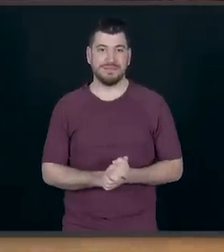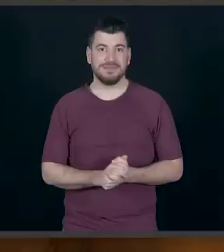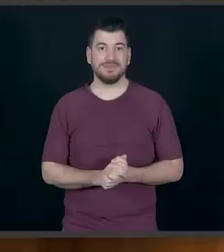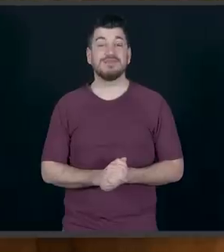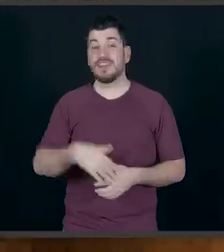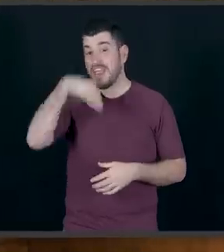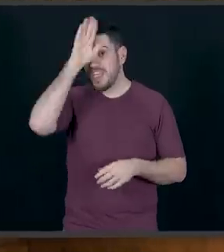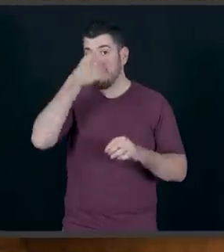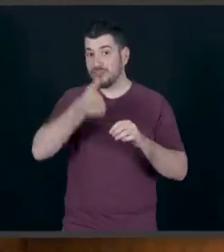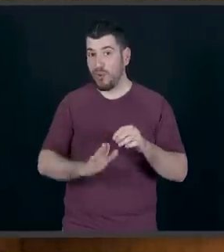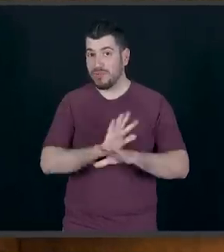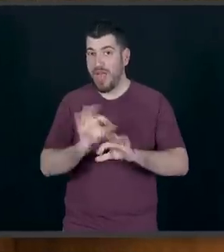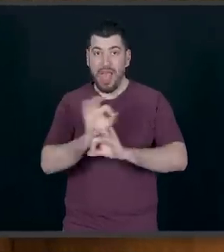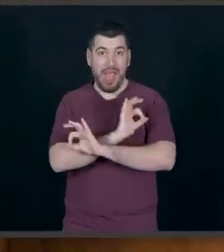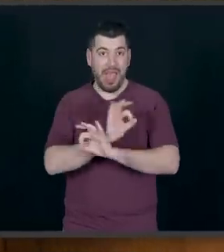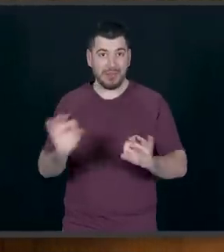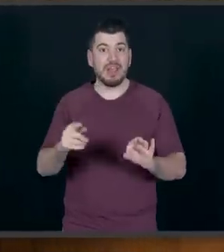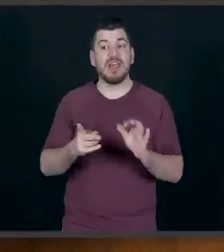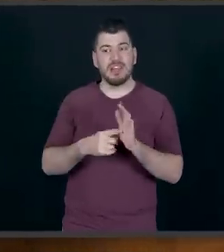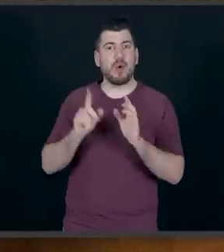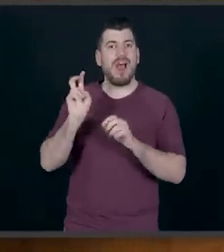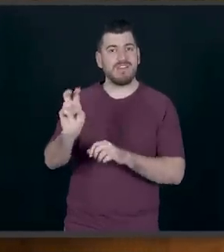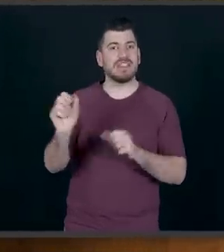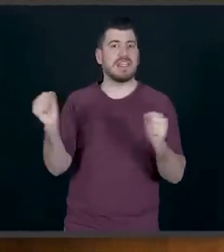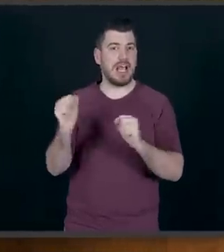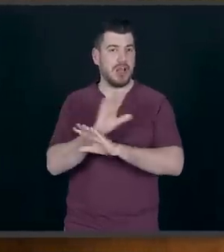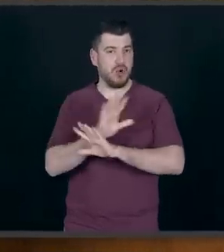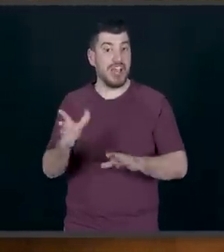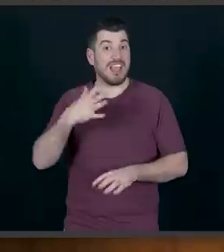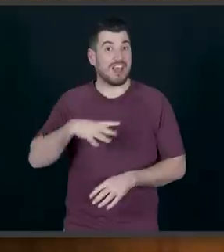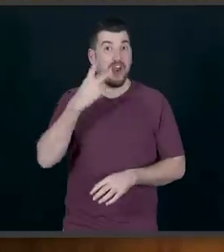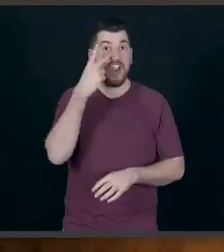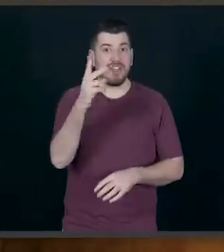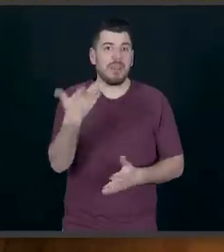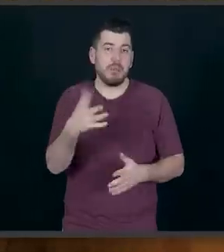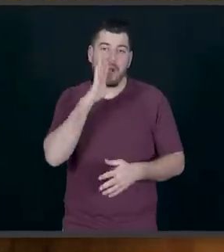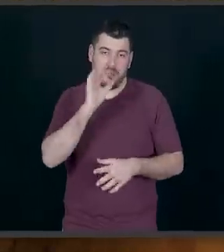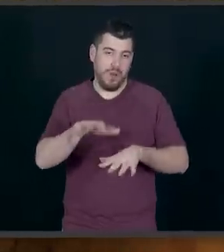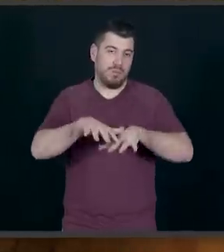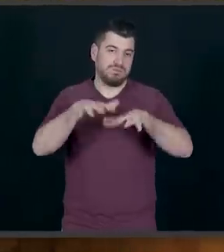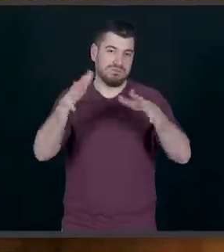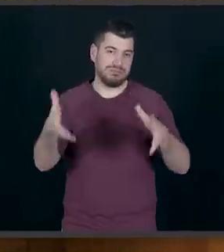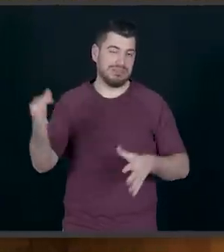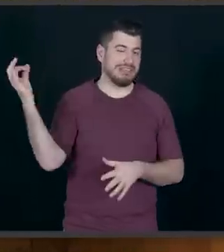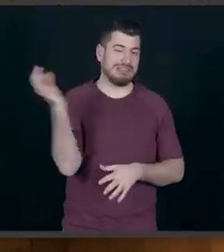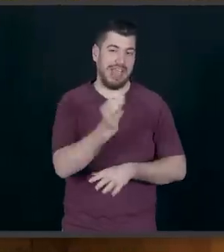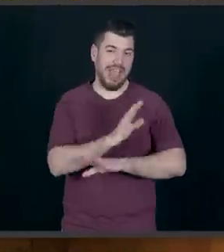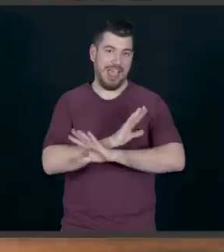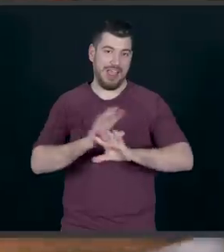Η βασιλόπιτά μου είναι έτοιμη, την έχω αφήσει να κρυώσει πάρα πολύ καλά και θέλω να δείτε πόσο τούμπανο έχει γίνει. Πιο